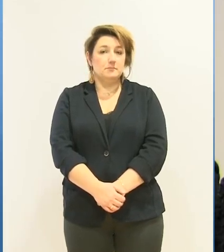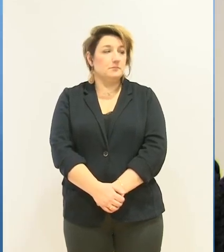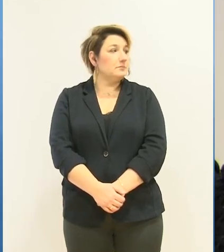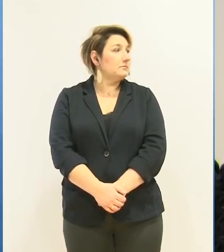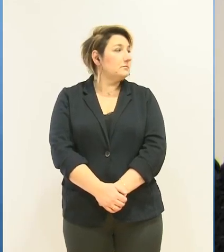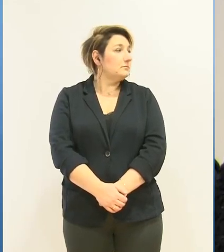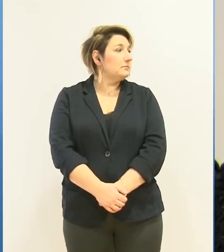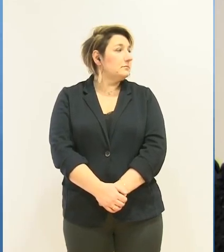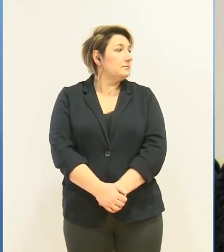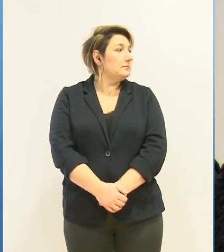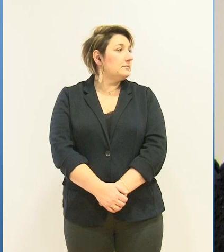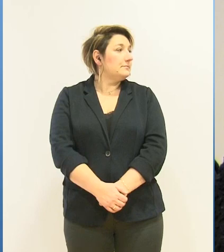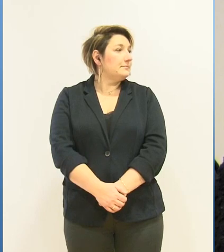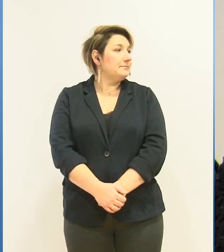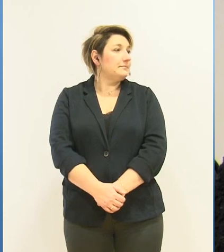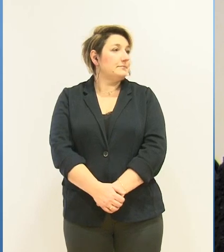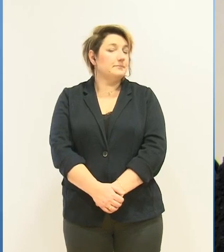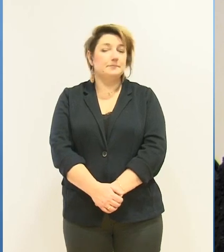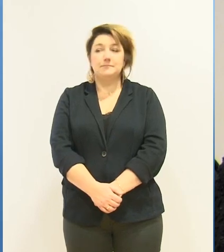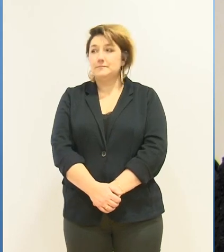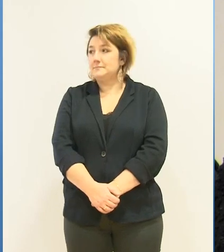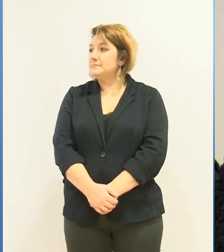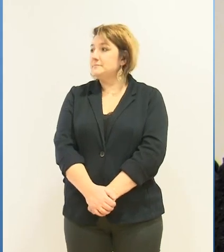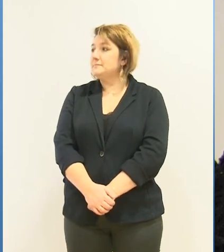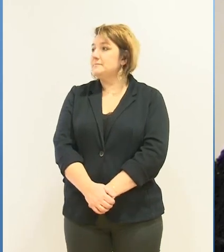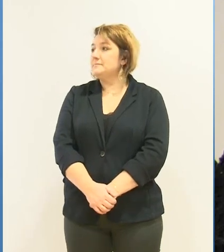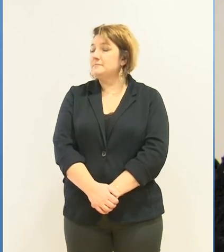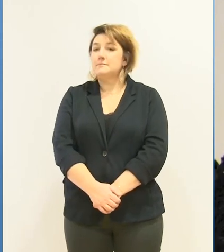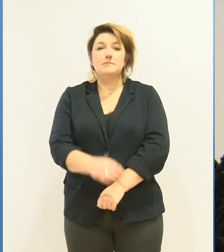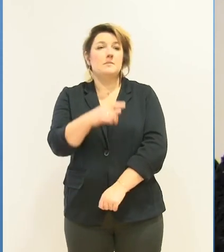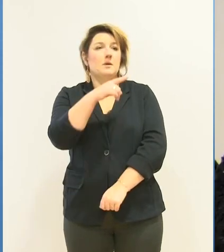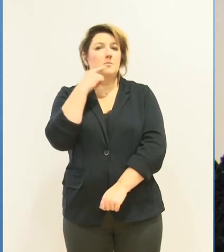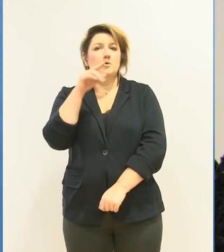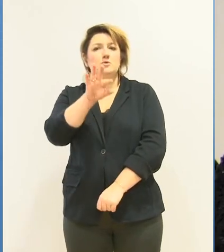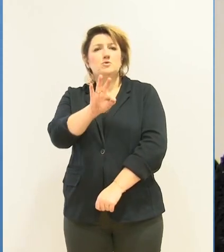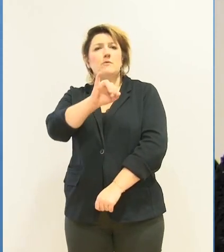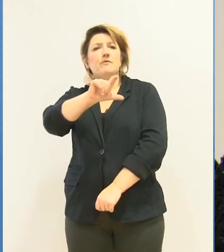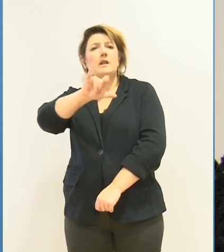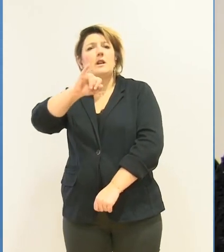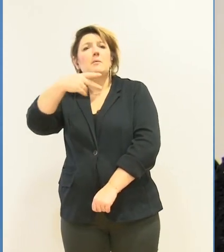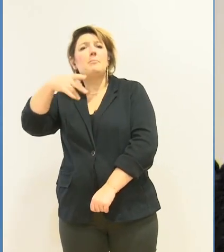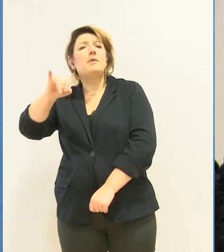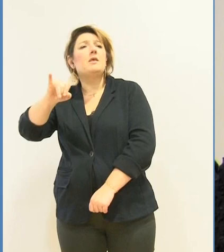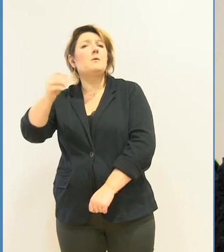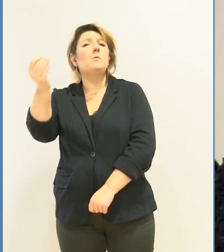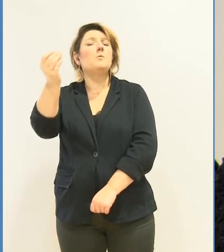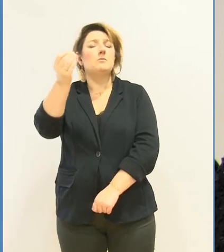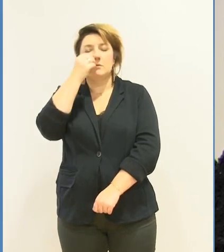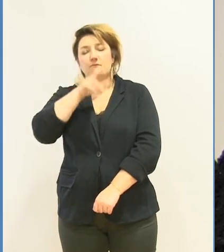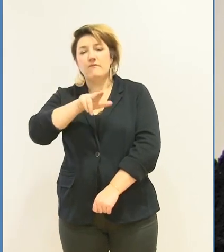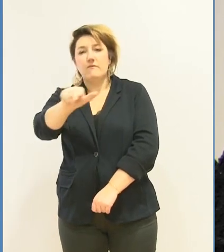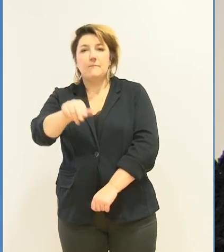chamussy lyonnais filippi et va arriver sylvie peu la fine et